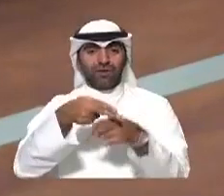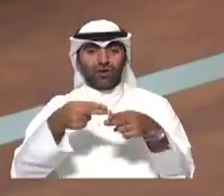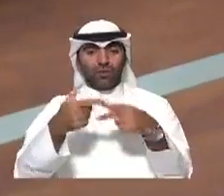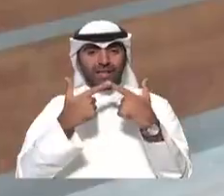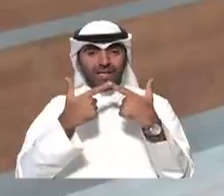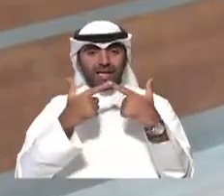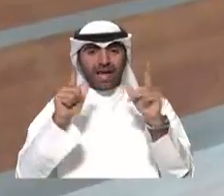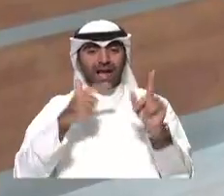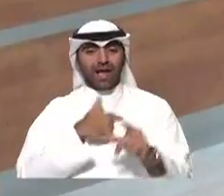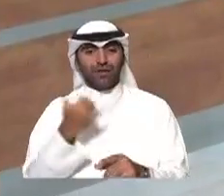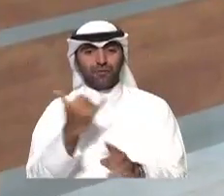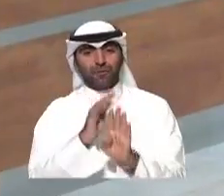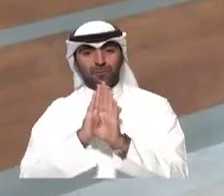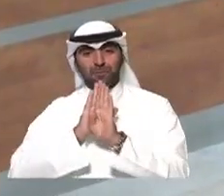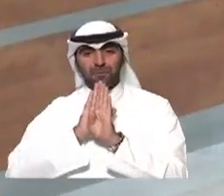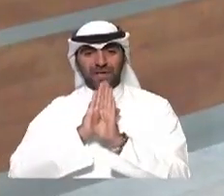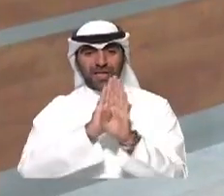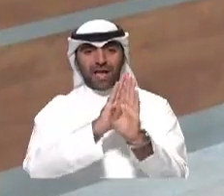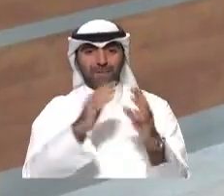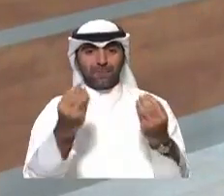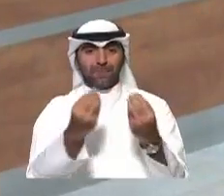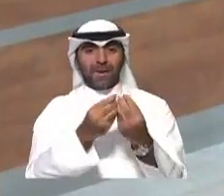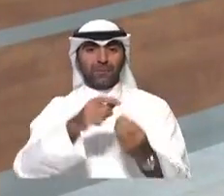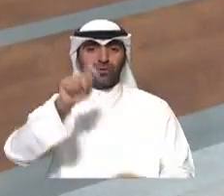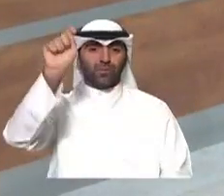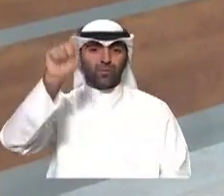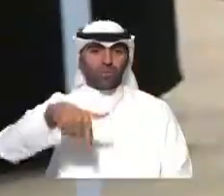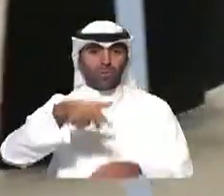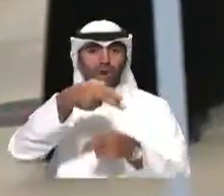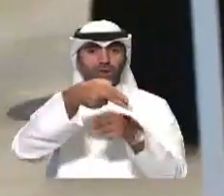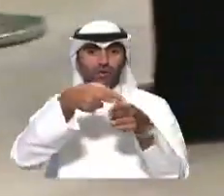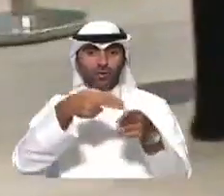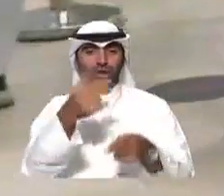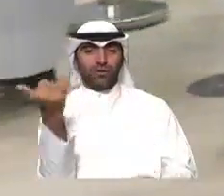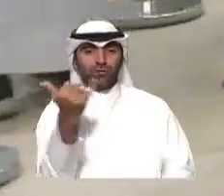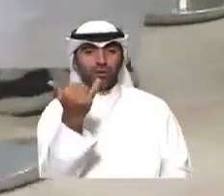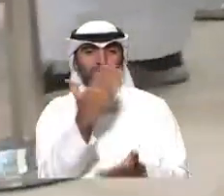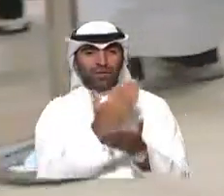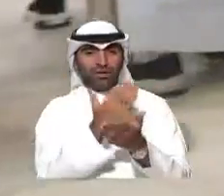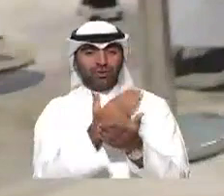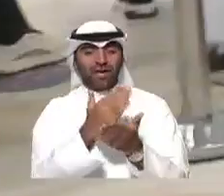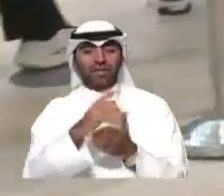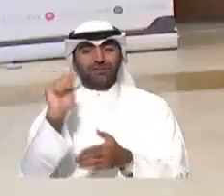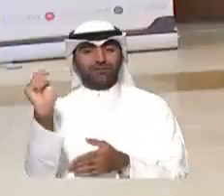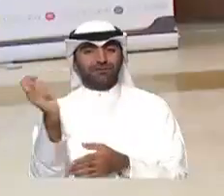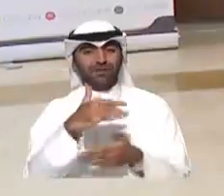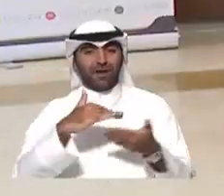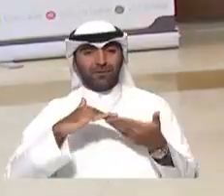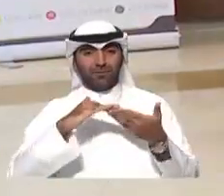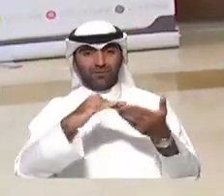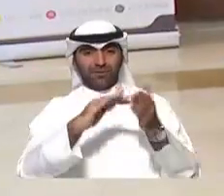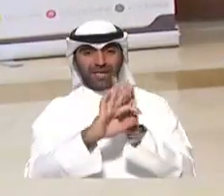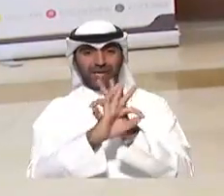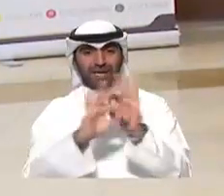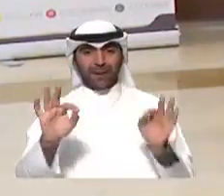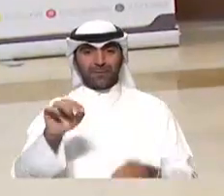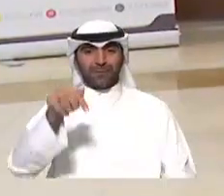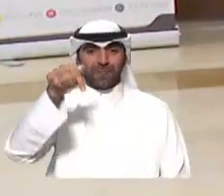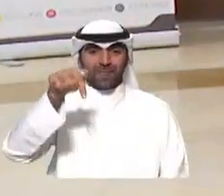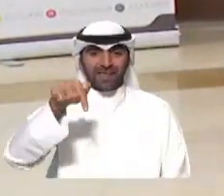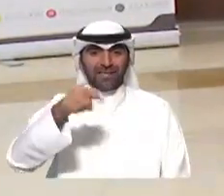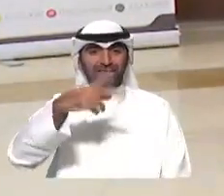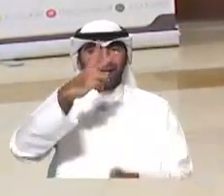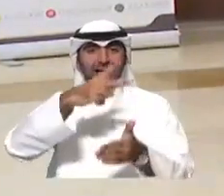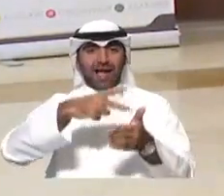سيد الموقف في اليوم الأول للعودة الكاملة للعمل في الجهات الحكومية. وزارات وجهات الدولة